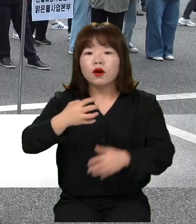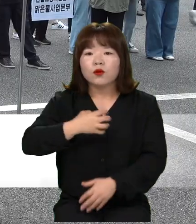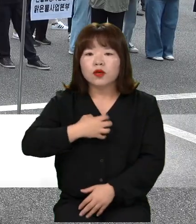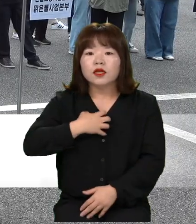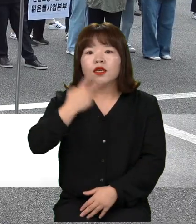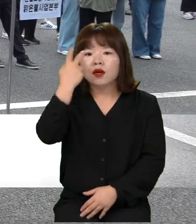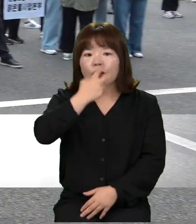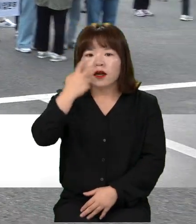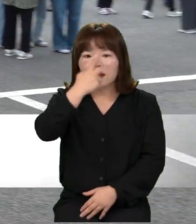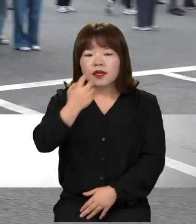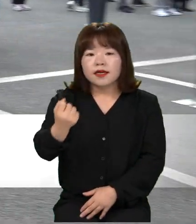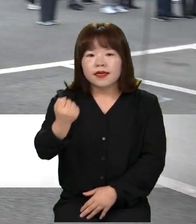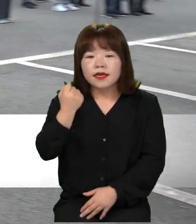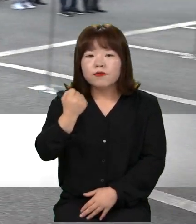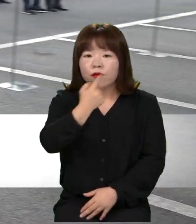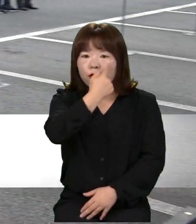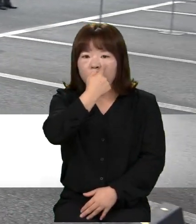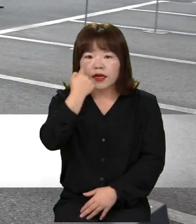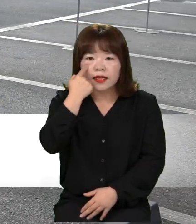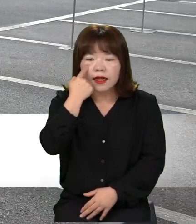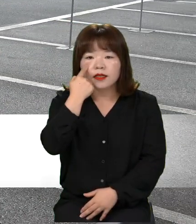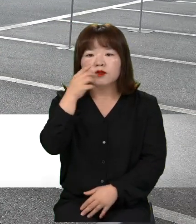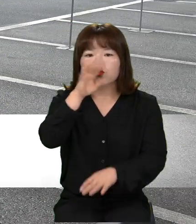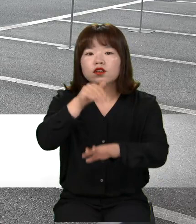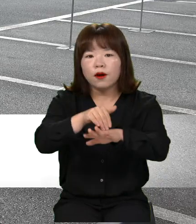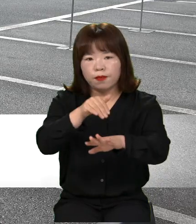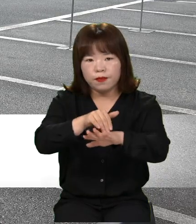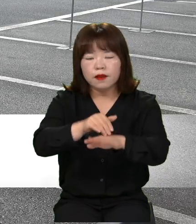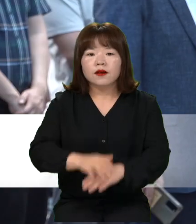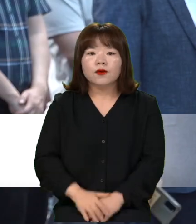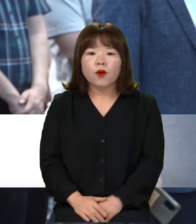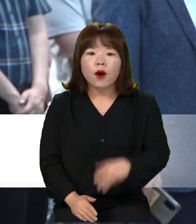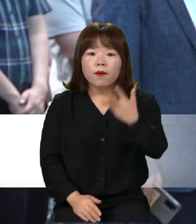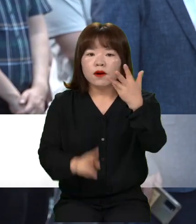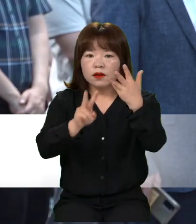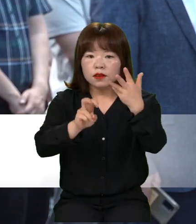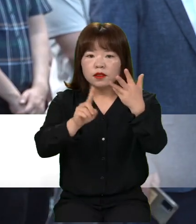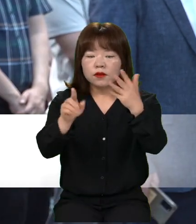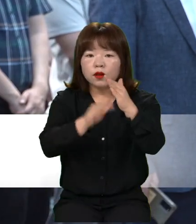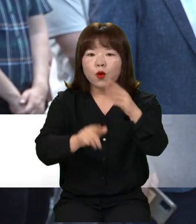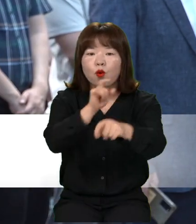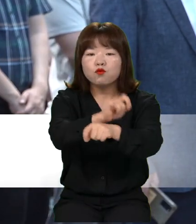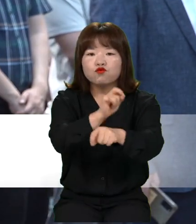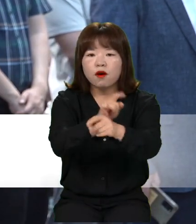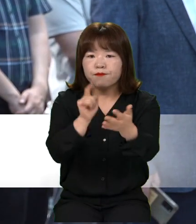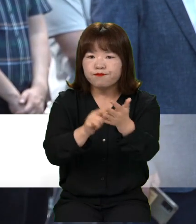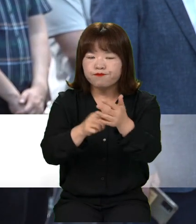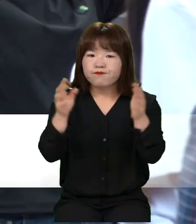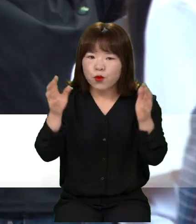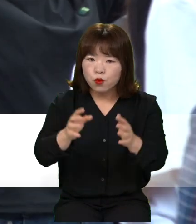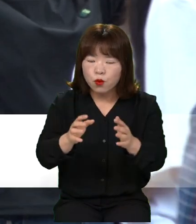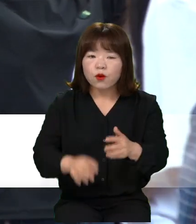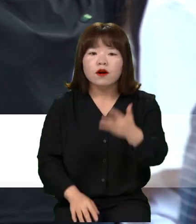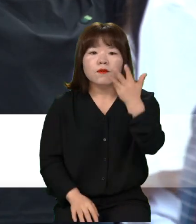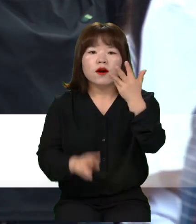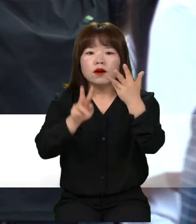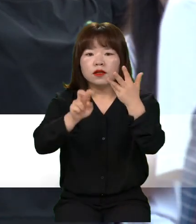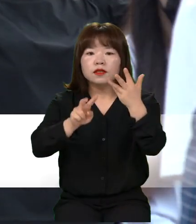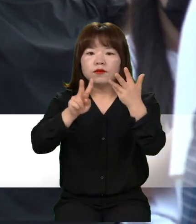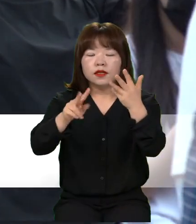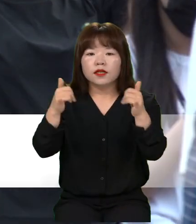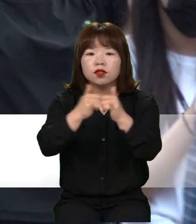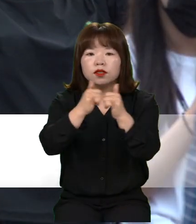위기관리 및 총력전 대응 역량을 총체적으로 점검하는 훈련이며시는 21일 공무원 비상 소집을 시작으로